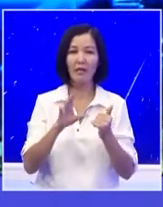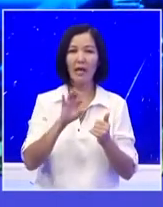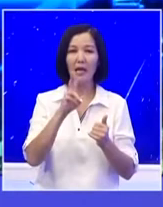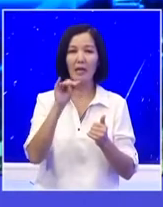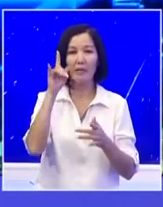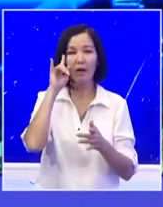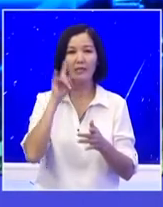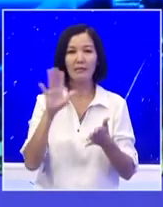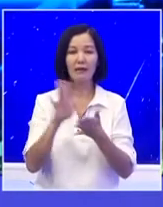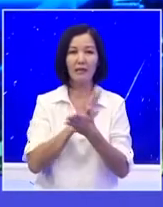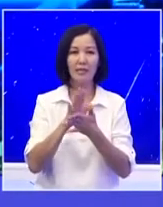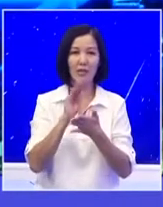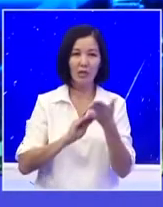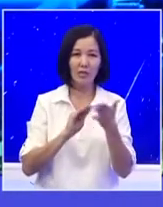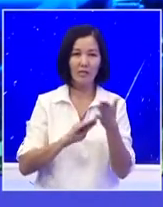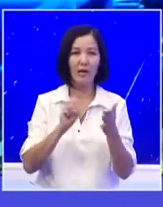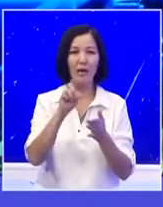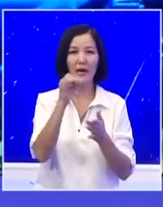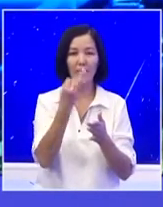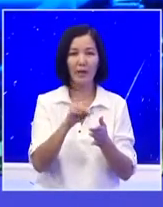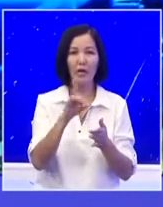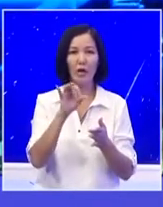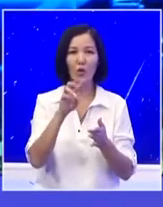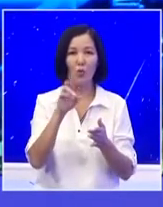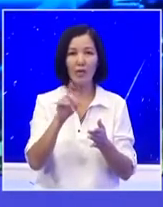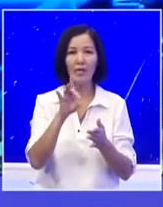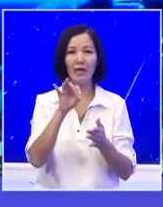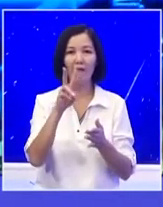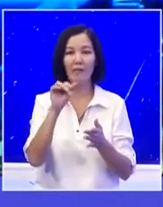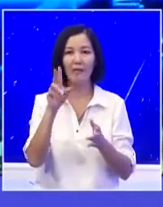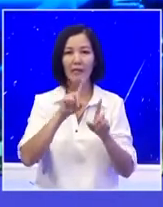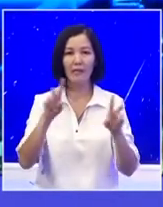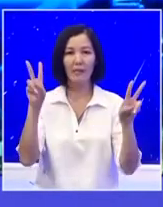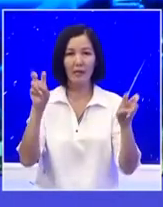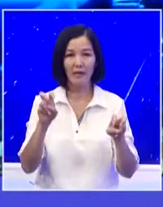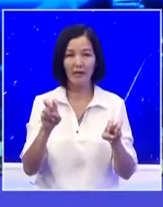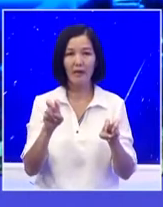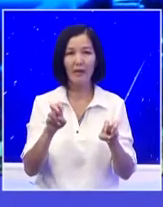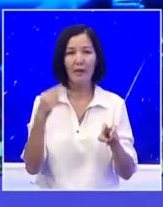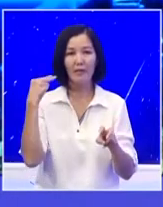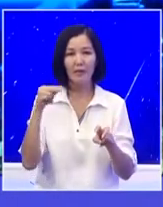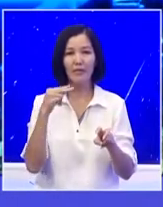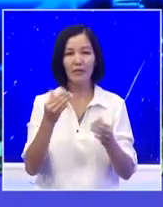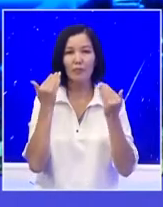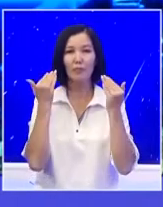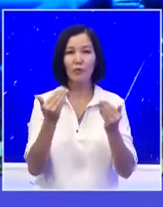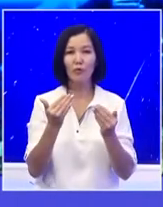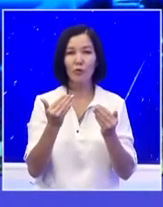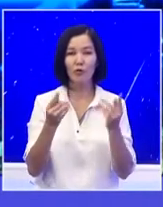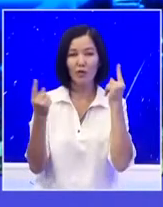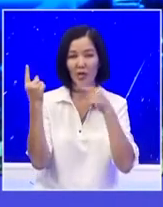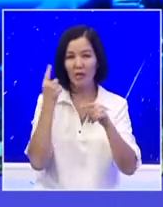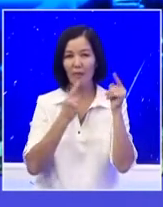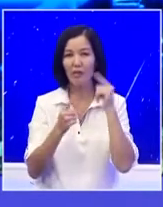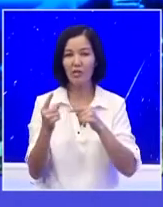Қазақстан газетіндегі жазба «Абай рухани реформатор» деп аталады. Президент ұлы ақынның ұлағаты әлі күнге дейін маңызында,